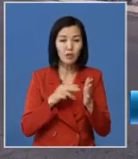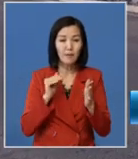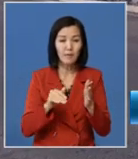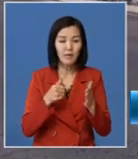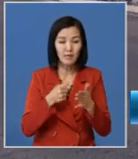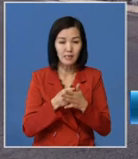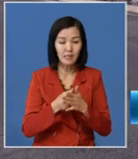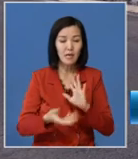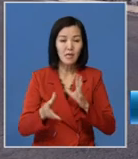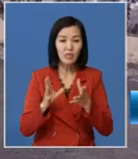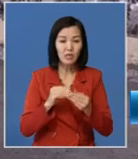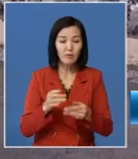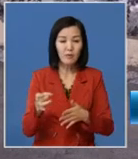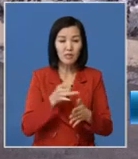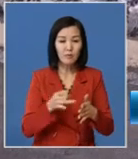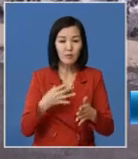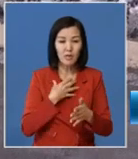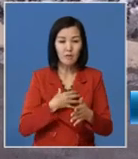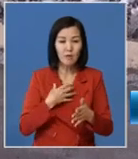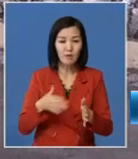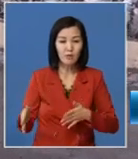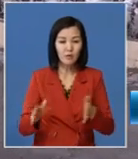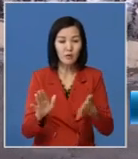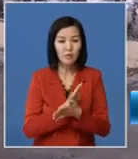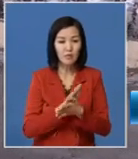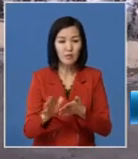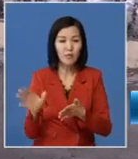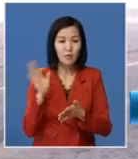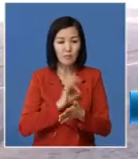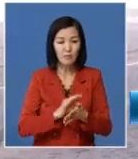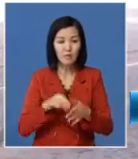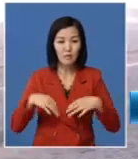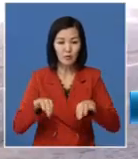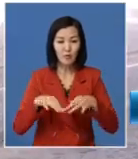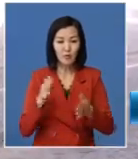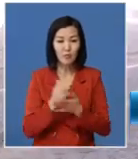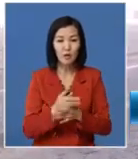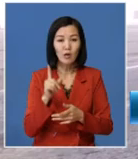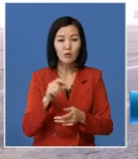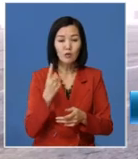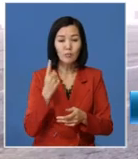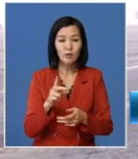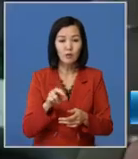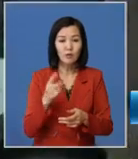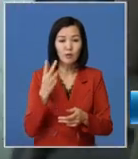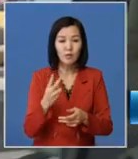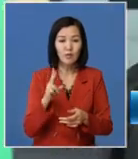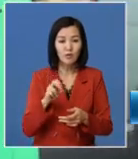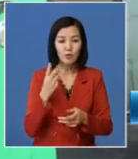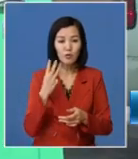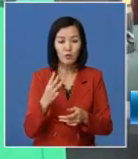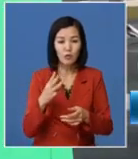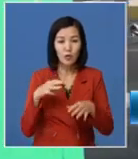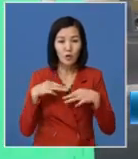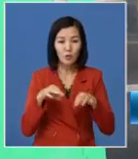Жалпы республикалық маңыздағы автожолдарда тегін пайдаланатын көліктер де бар. Олар 101, 102, 103 қызметтері. Қазір